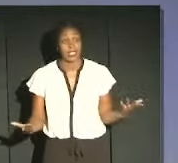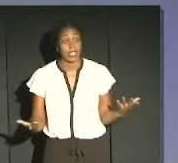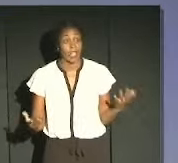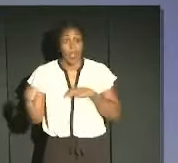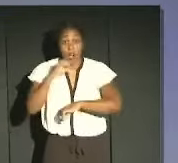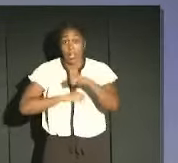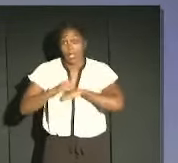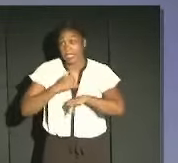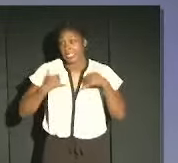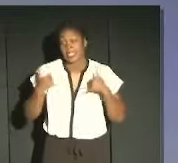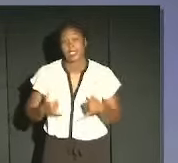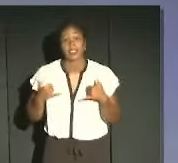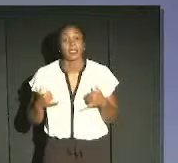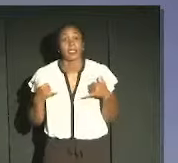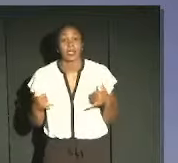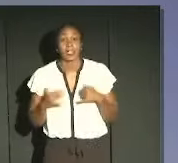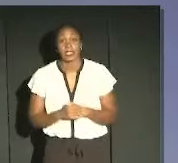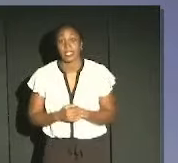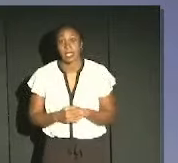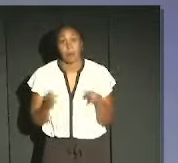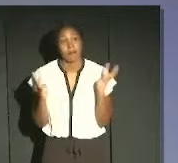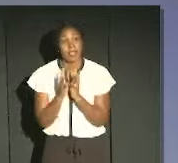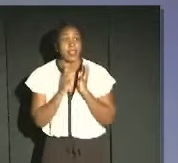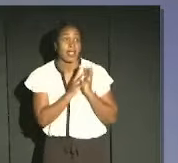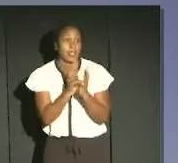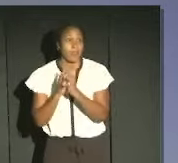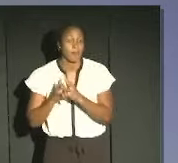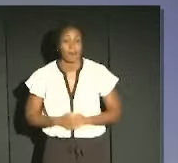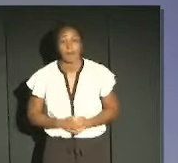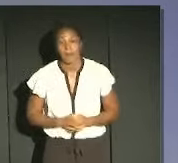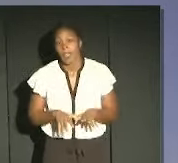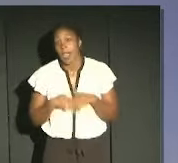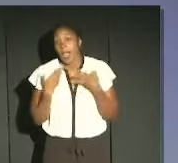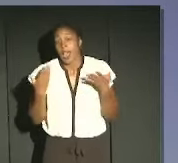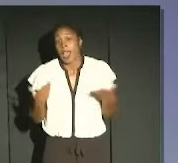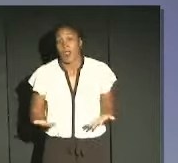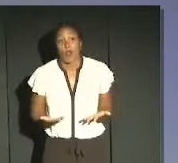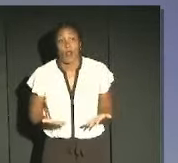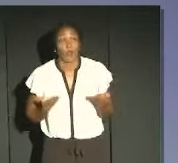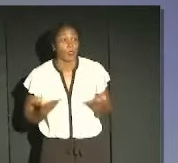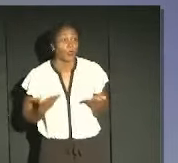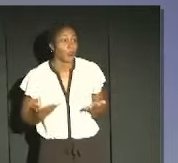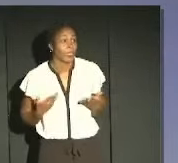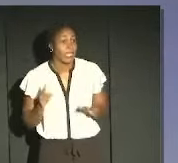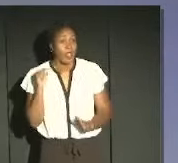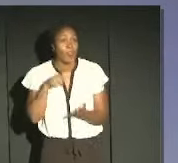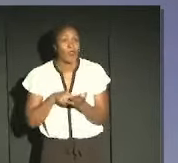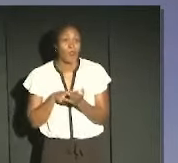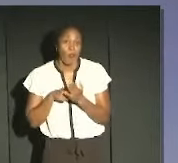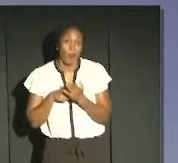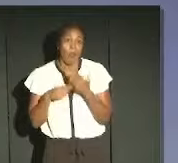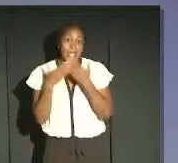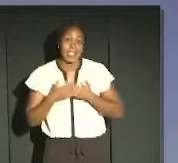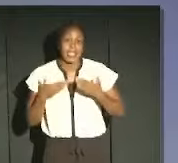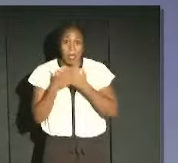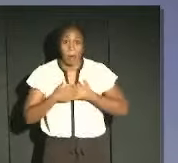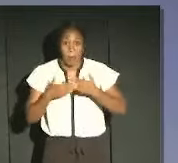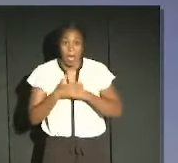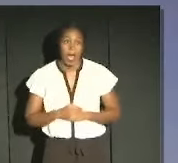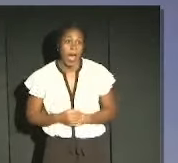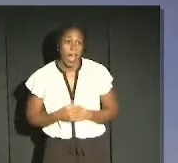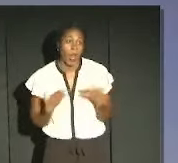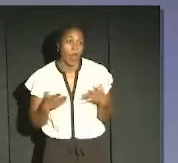permis l'organisation de ce meeting alors on est aujourd'hui dans un cinéma donc je vais essayer de pas vous